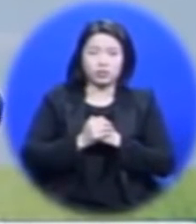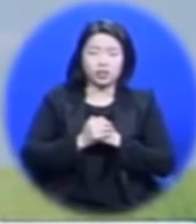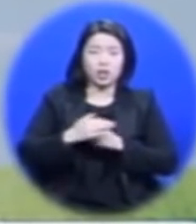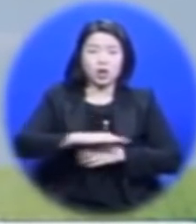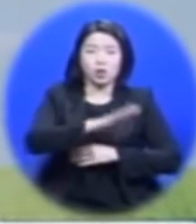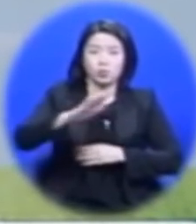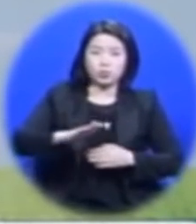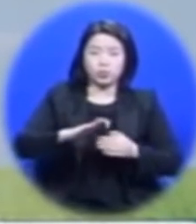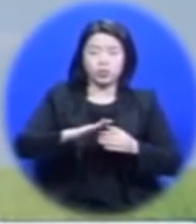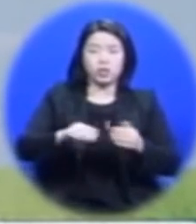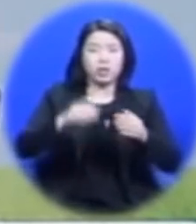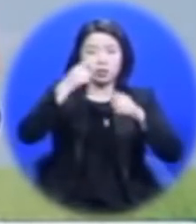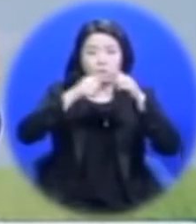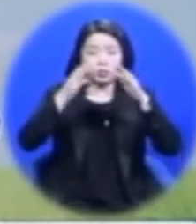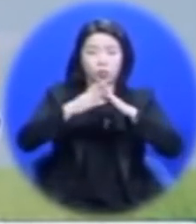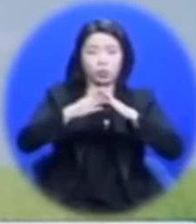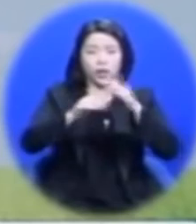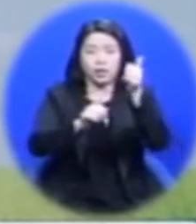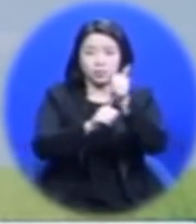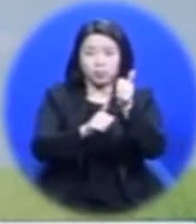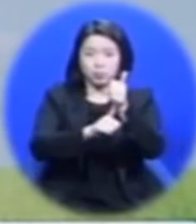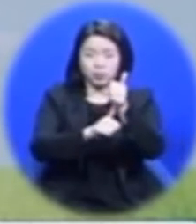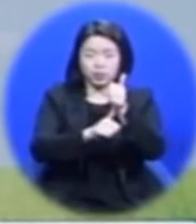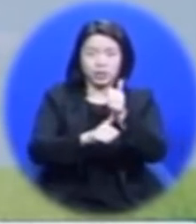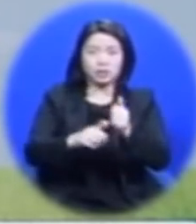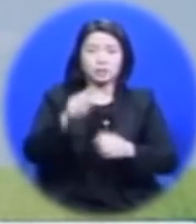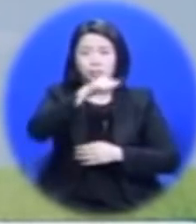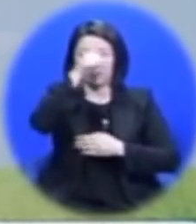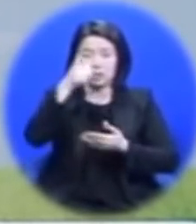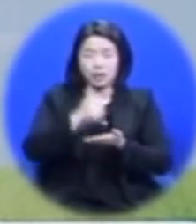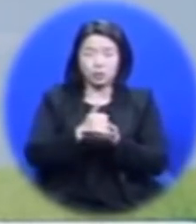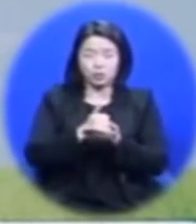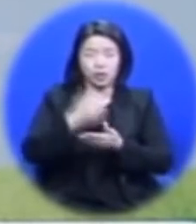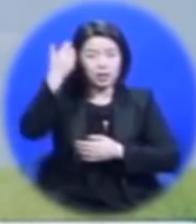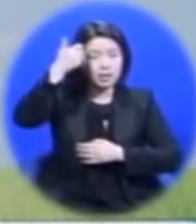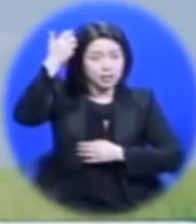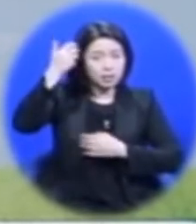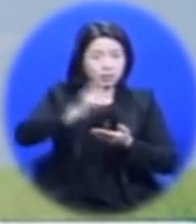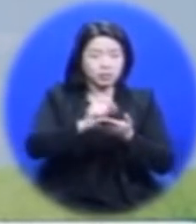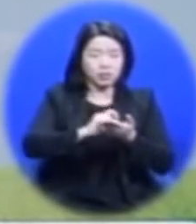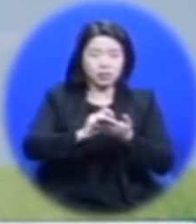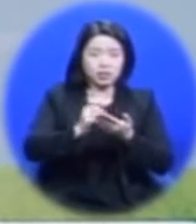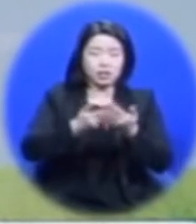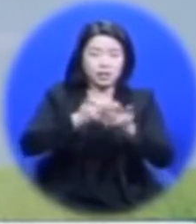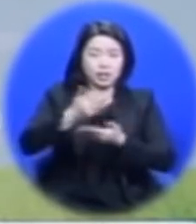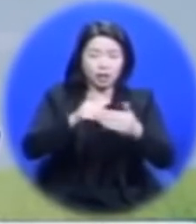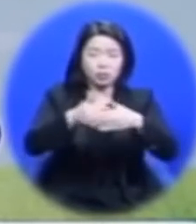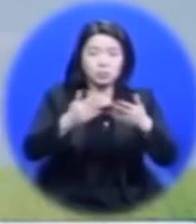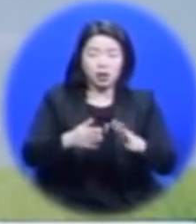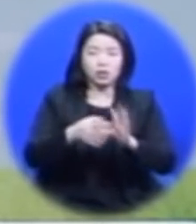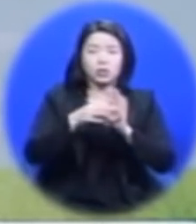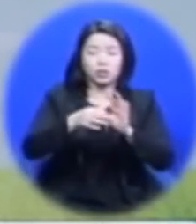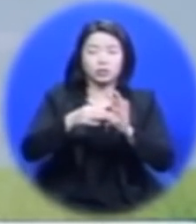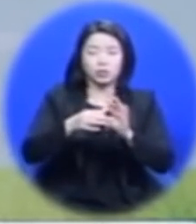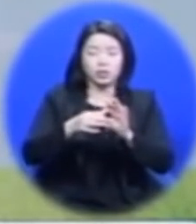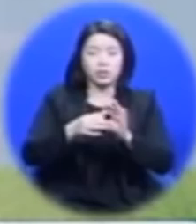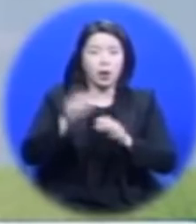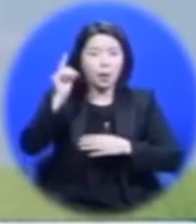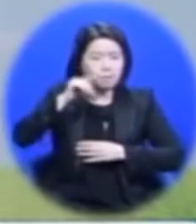저희 교회 부목사님들, 장로님들과 영성일기 나눔 방을 통해서 매일 영성일기를 나누고